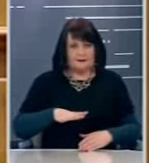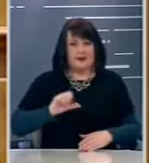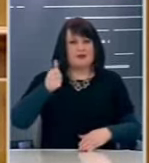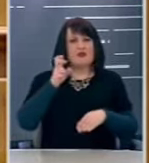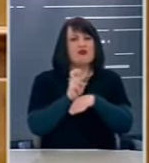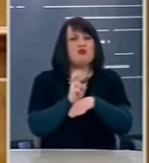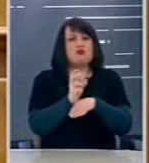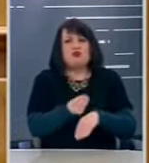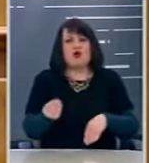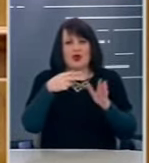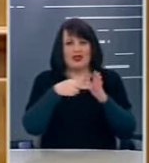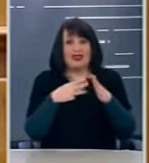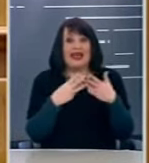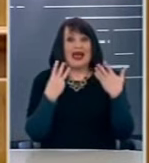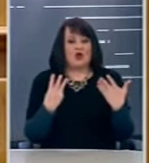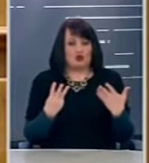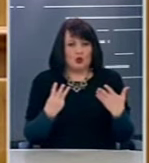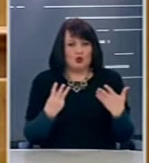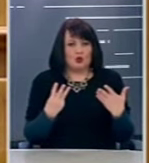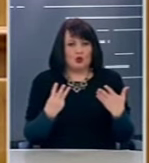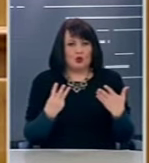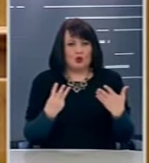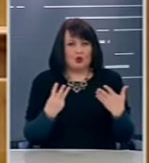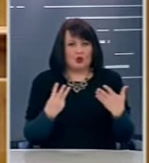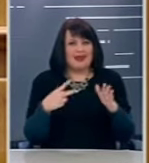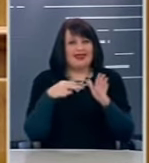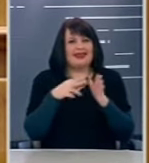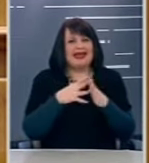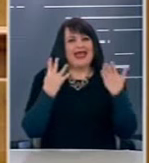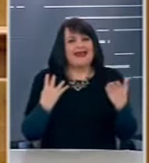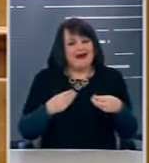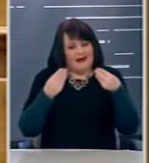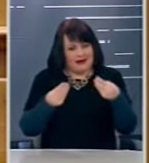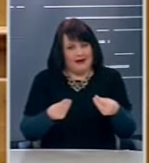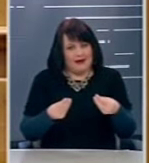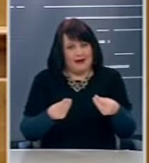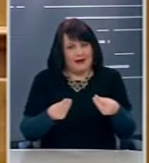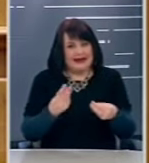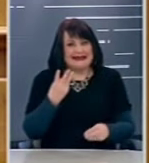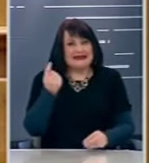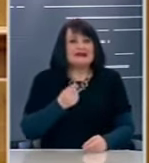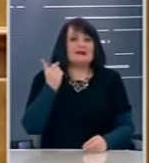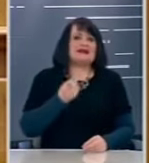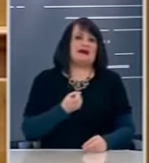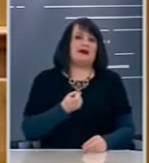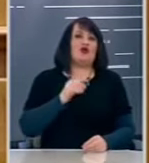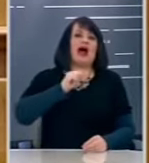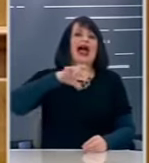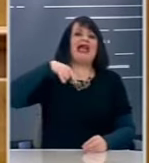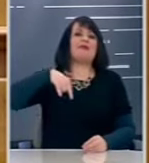πρωτογενές πλεόνασμα του 2018 που μεταφέρεται και στο 2019 θα είναι 3,5% του ΑΕΠ.